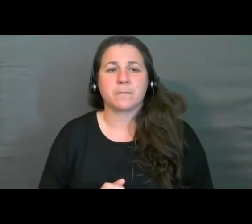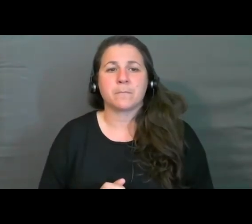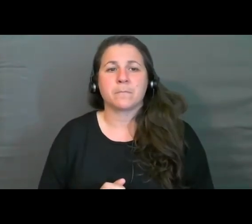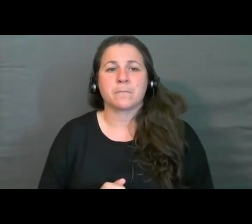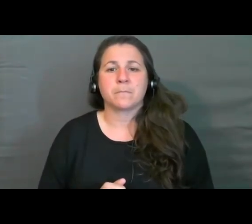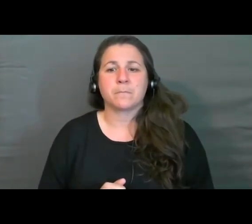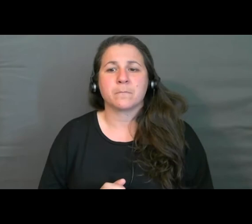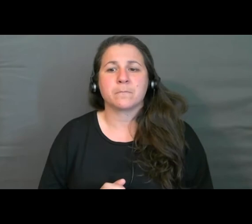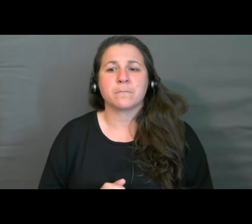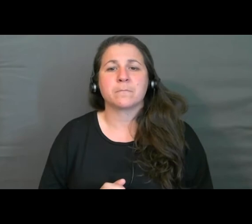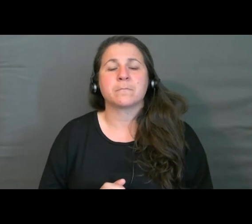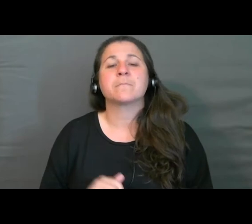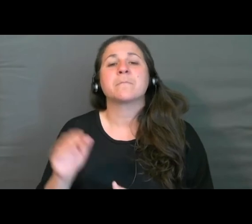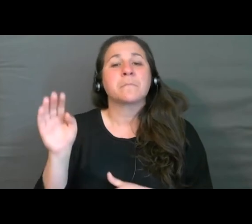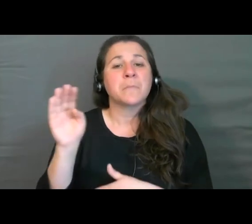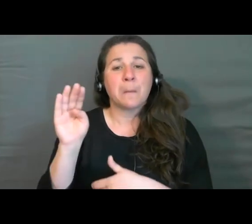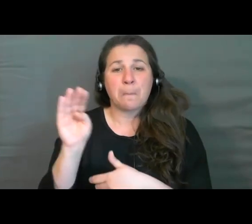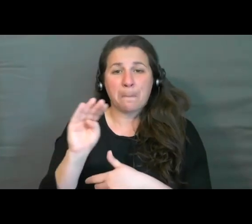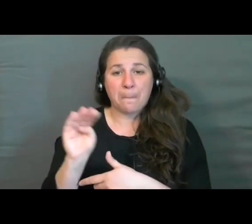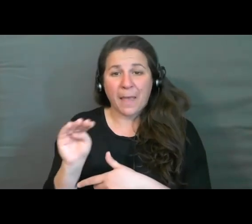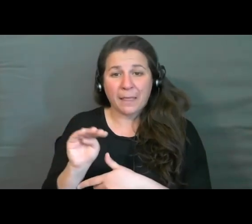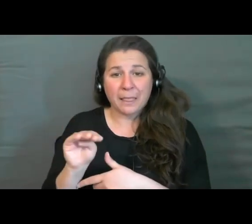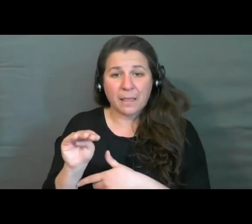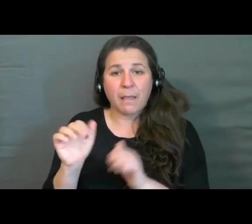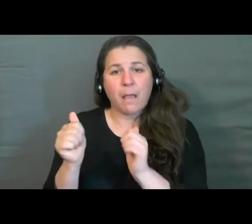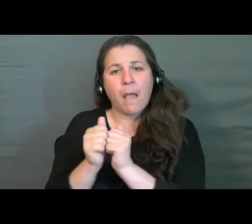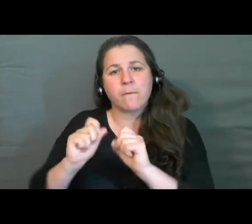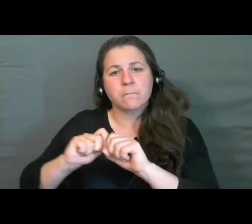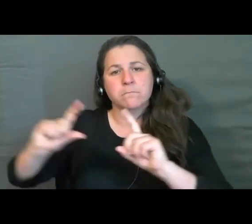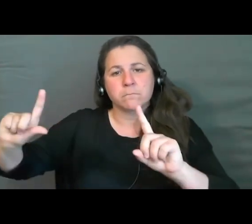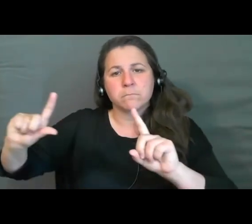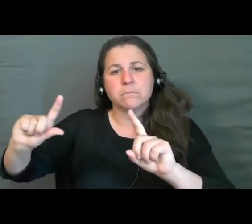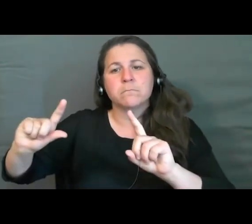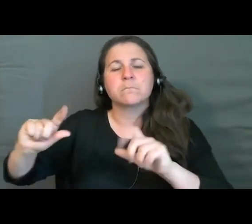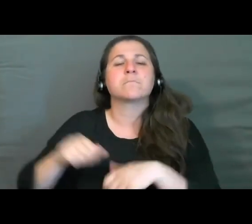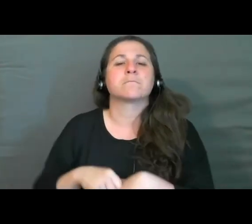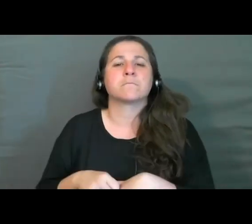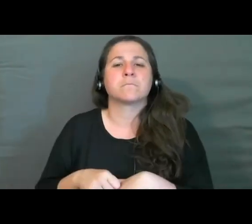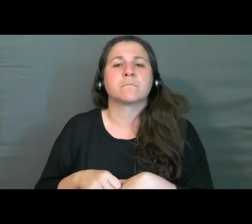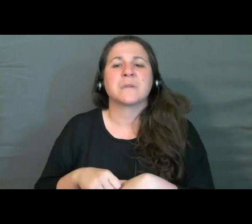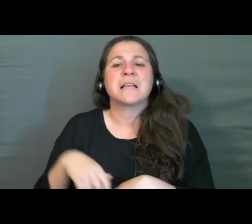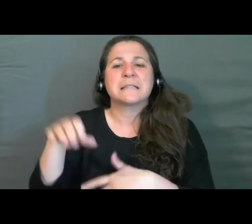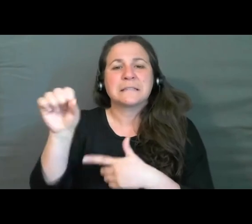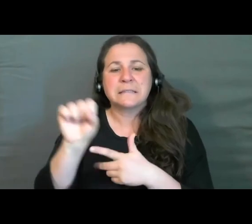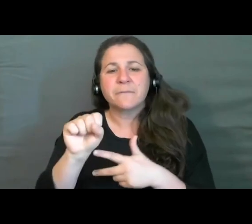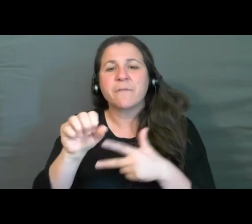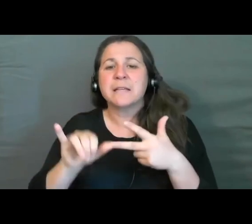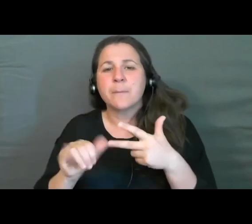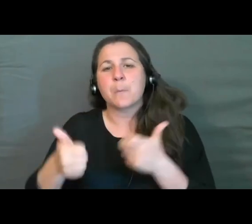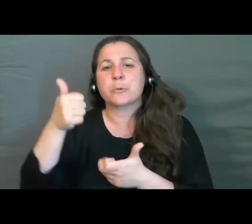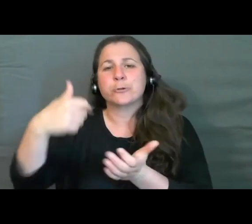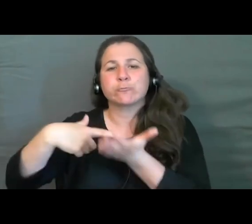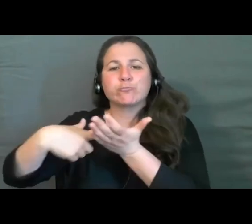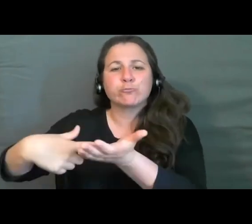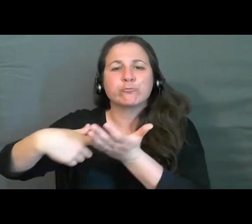l'aide d'un diaporama et puis ça sera sous la forme d'une conversation plus avec Sylvain et Isabelle.